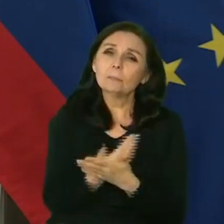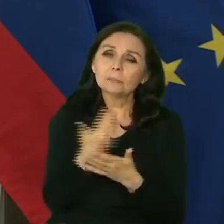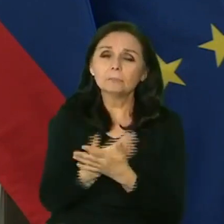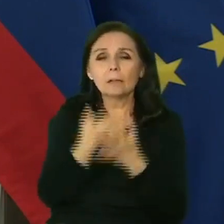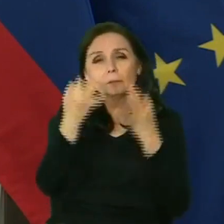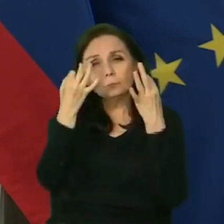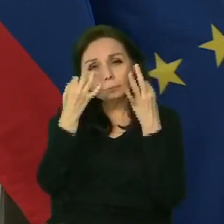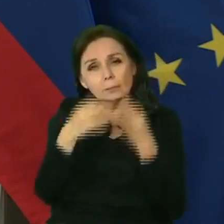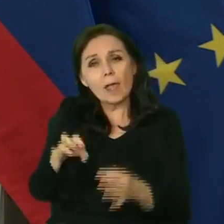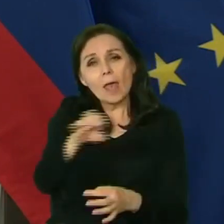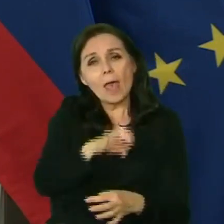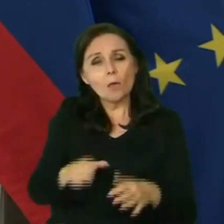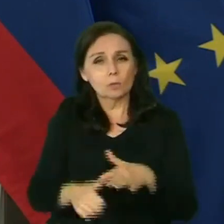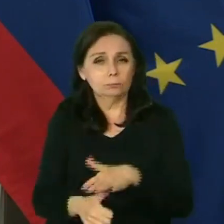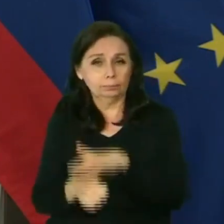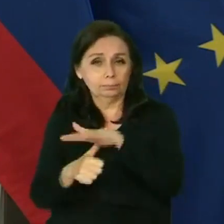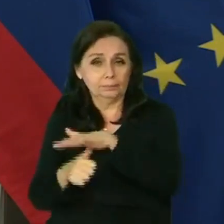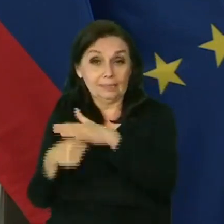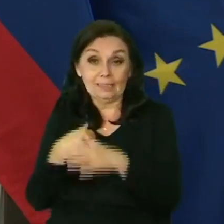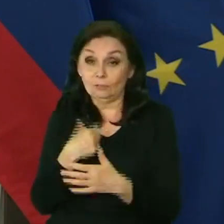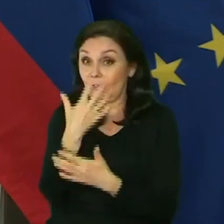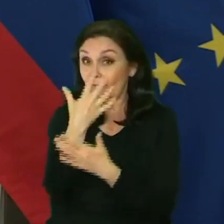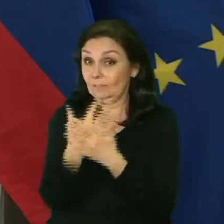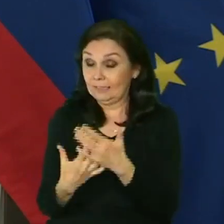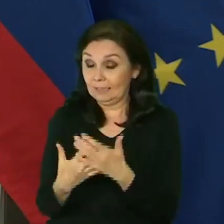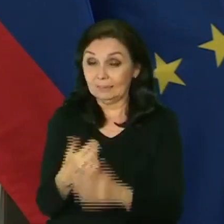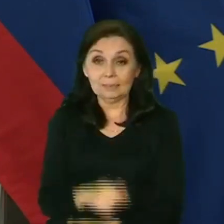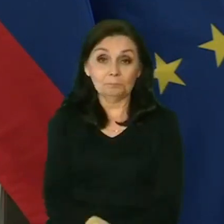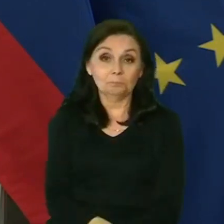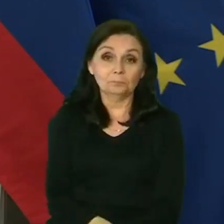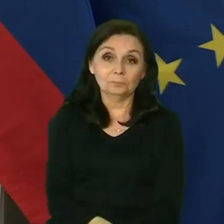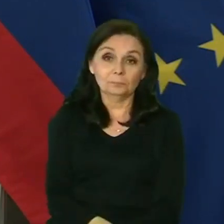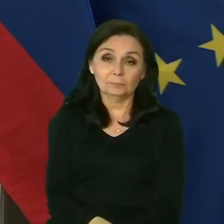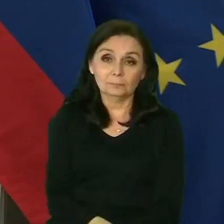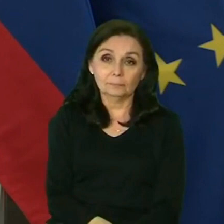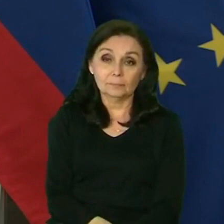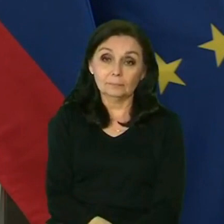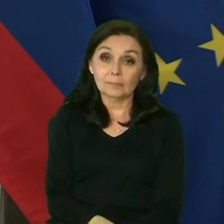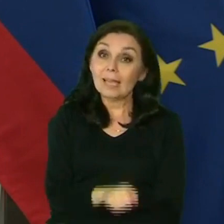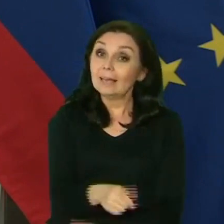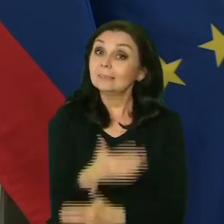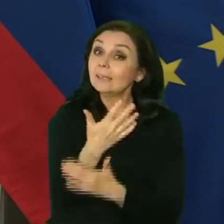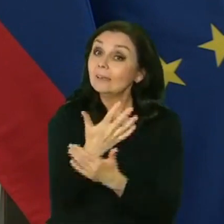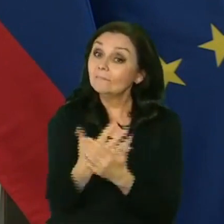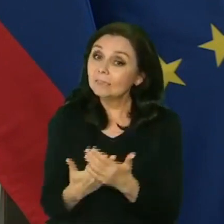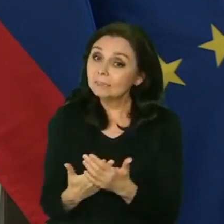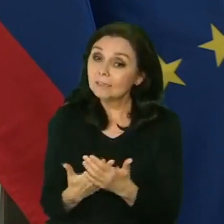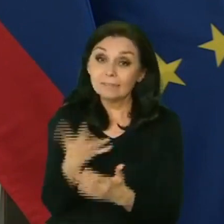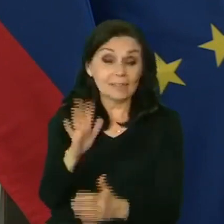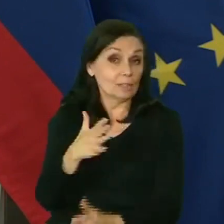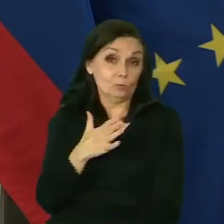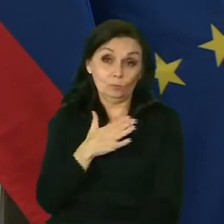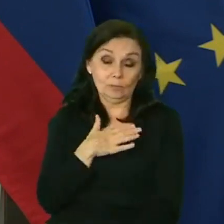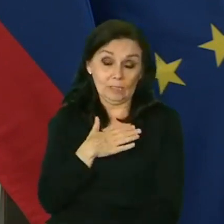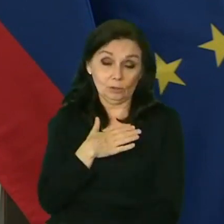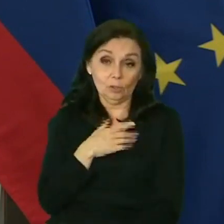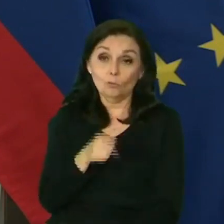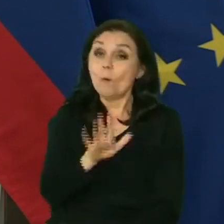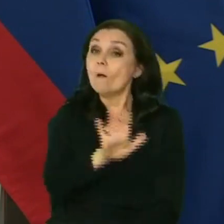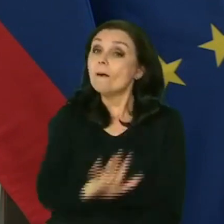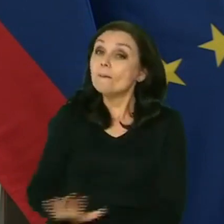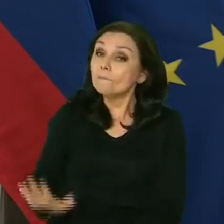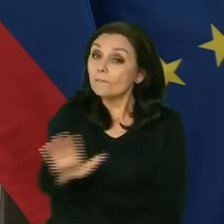od európskych lídrov za naše výsledky. Lenže tie výsledky nie sú naše. Sú